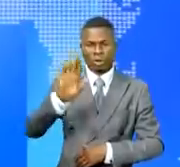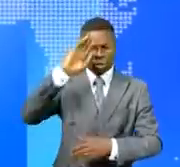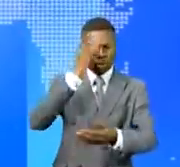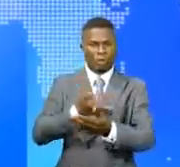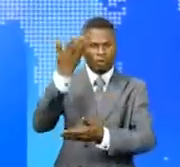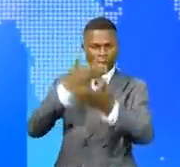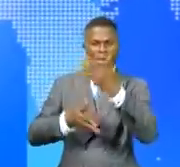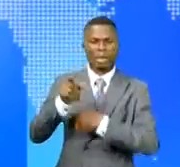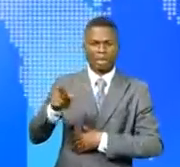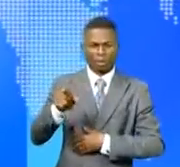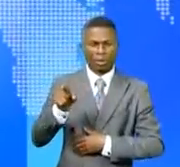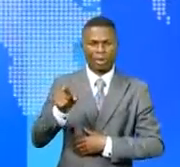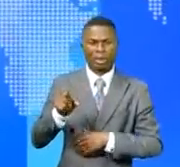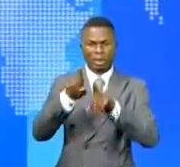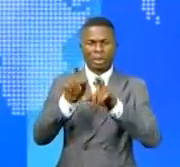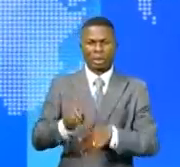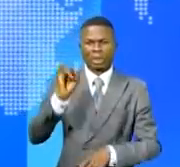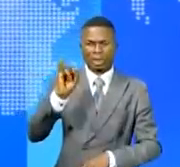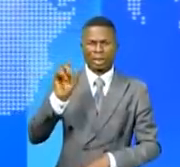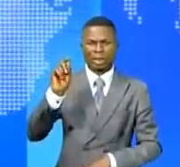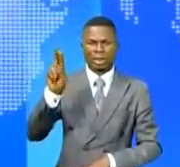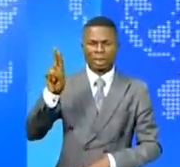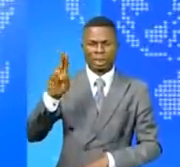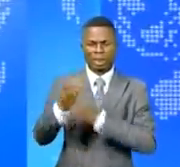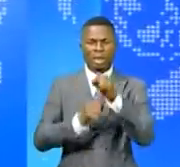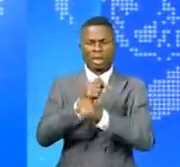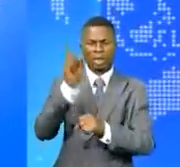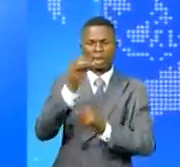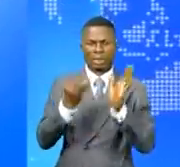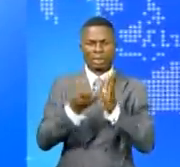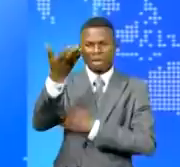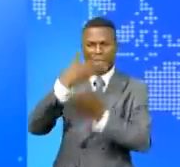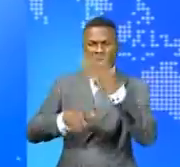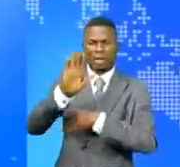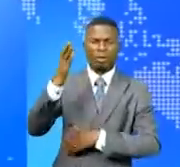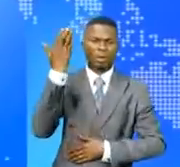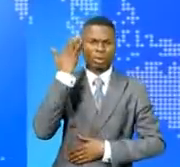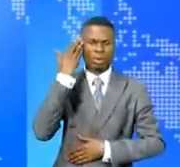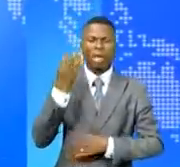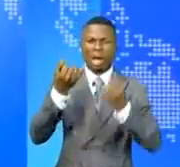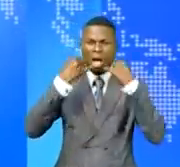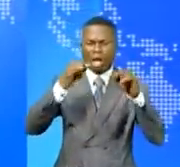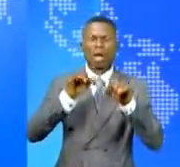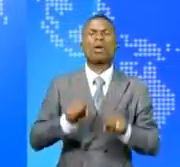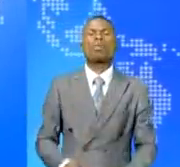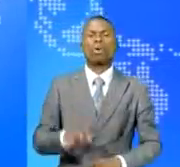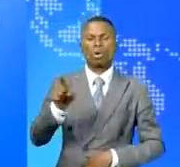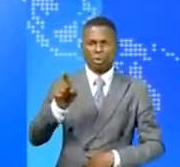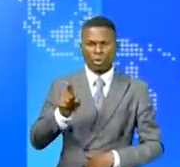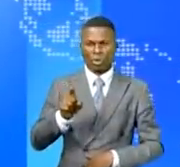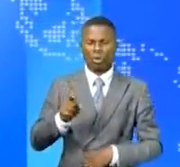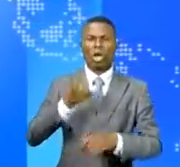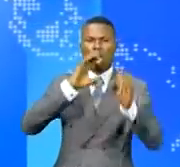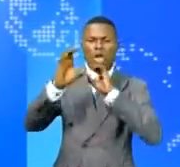fils, Mohamed Idriss Déby Itno, âgé de 37 ans, a pris sa succession. L'annonce de sa mort a été faite par